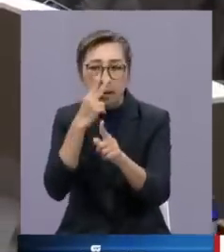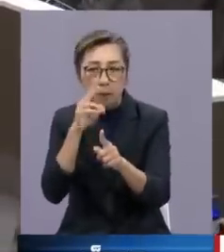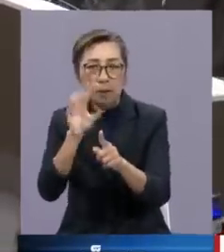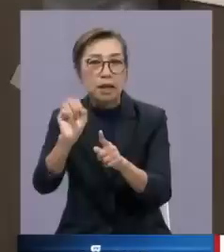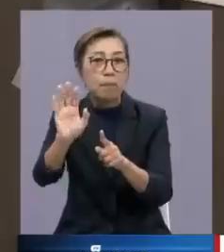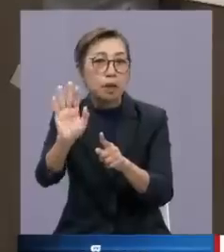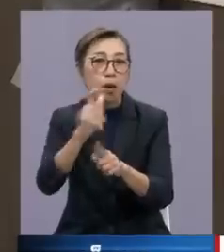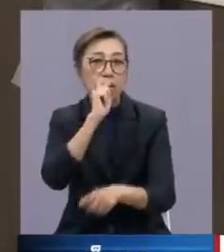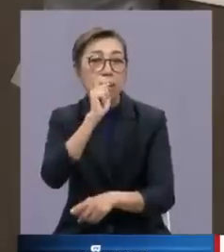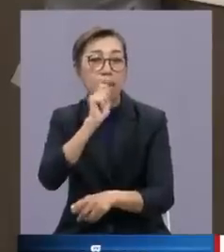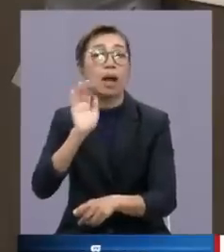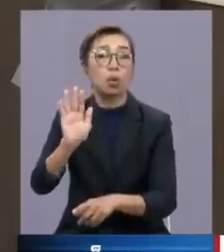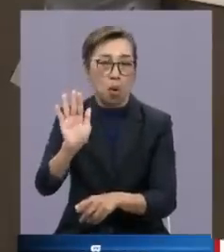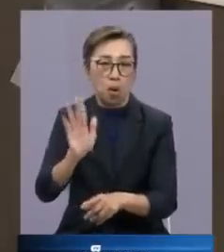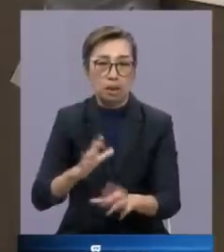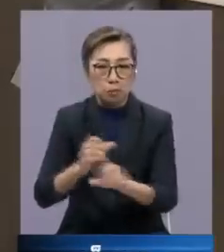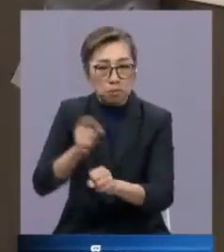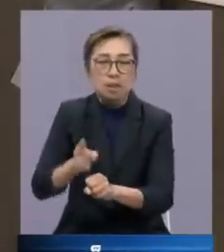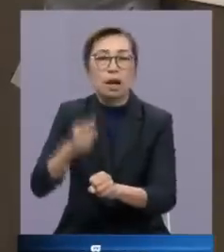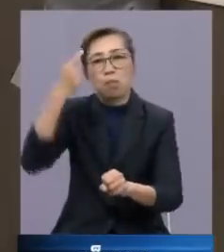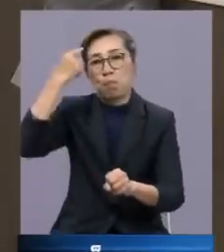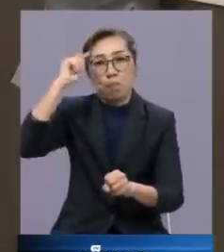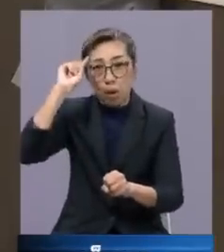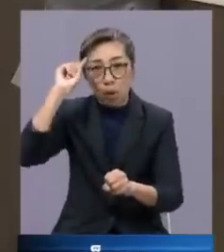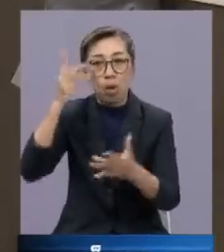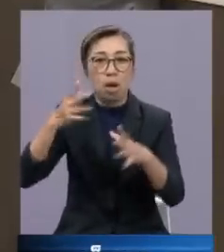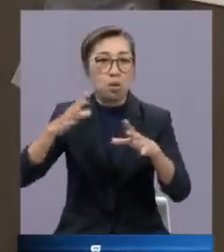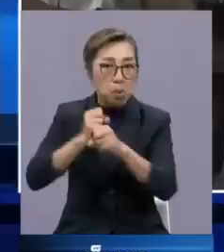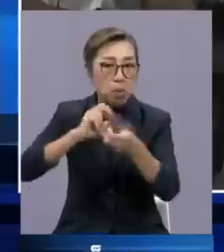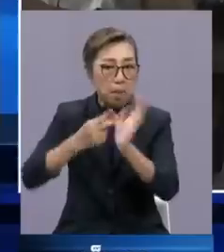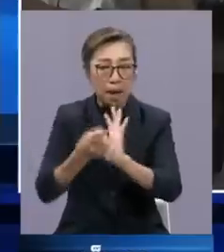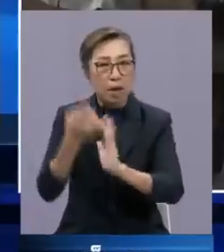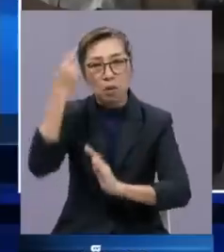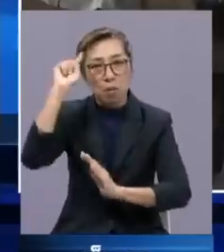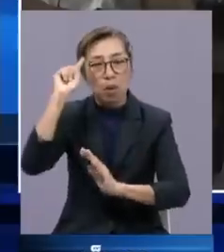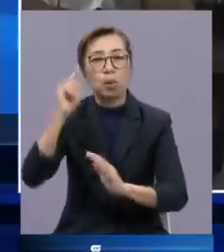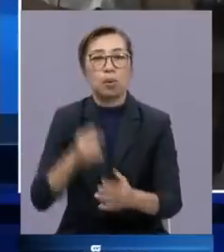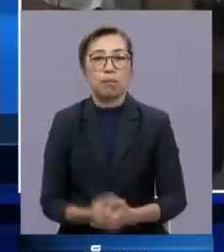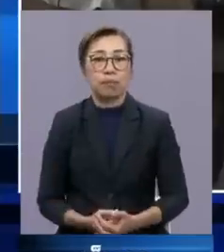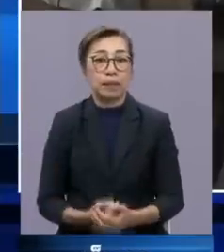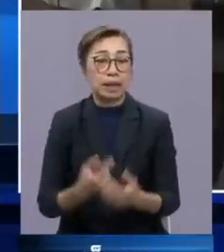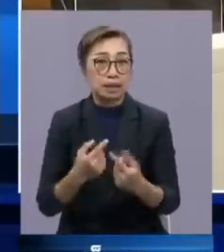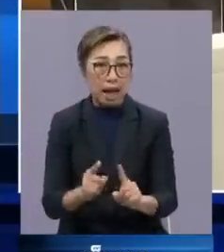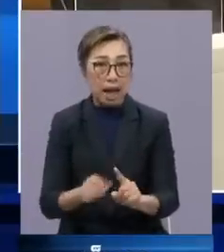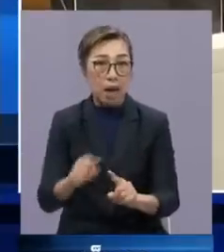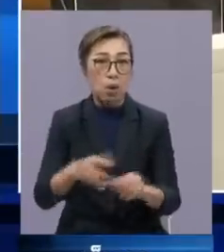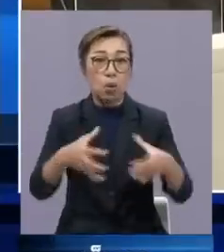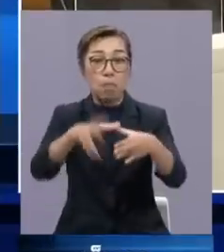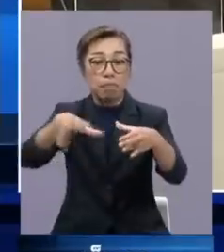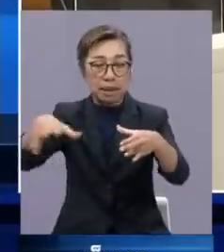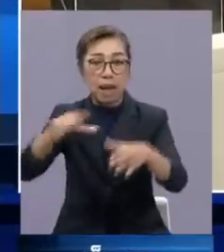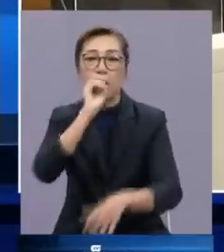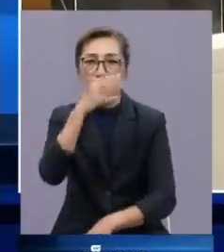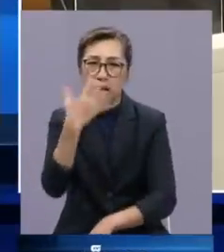ผ่านการให้สัมภาษณ์เพียงเท่านั้นนะครับก็ยังไม่สามารถที่จะตีความอะไรได้ไกลไปมากกว่านี้แต่ว่าในส่วนของพรรคเพื่อไทยเองก็ออก